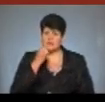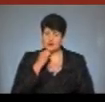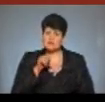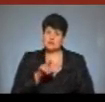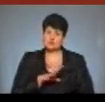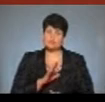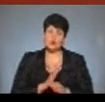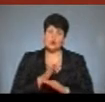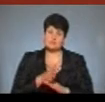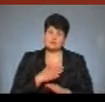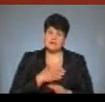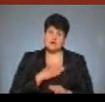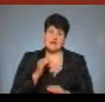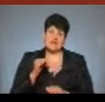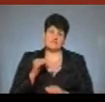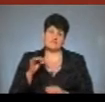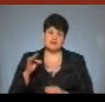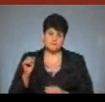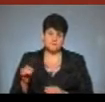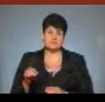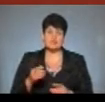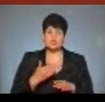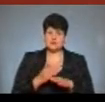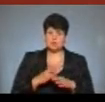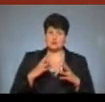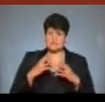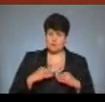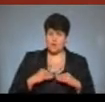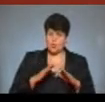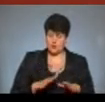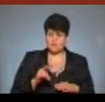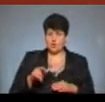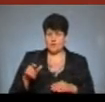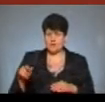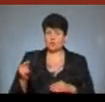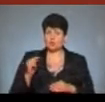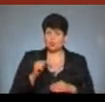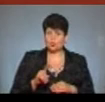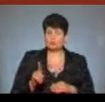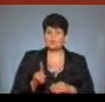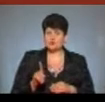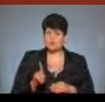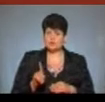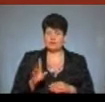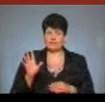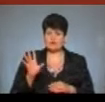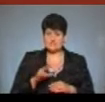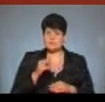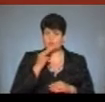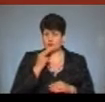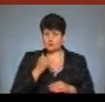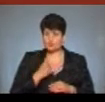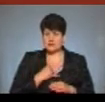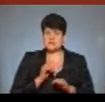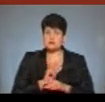те, що були гостем нашого ефіру і десь частково заспокоїли громадян в тому, що все з продовольством в